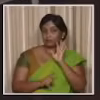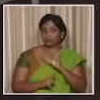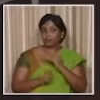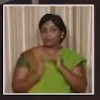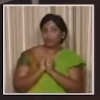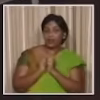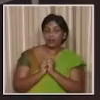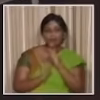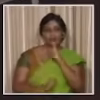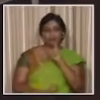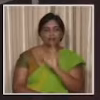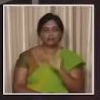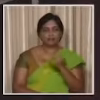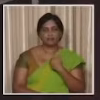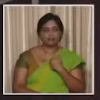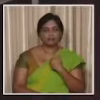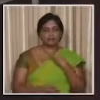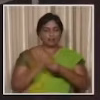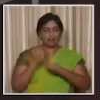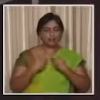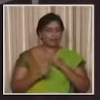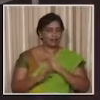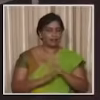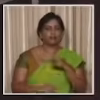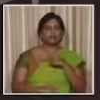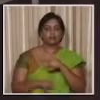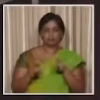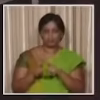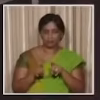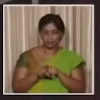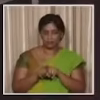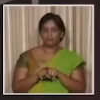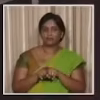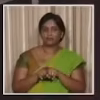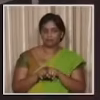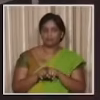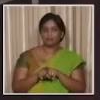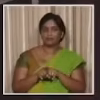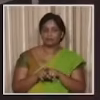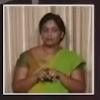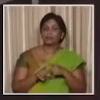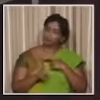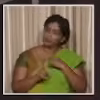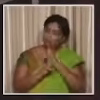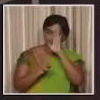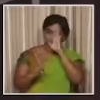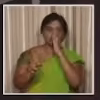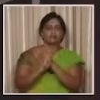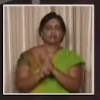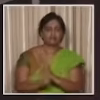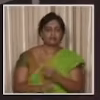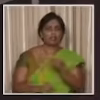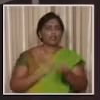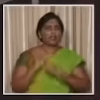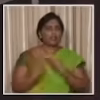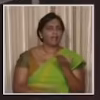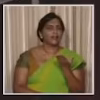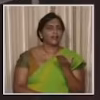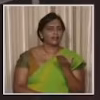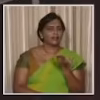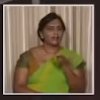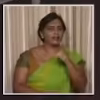ජනාධිපතිතුමාගෙන් වැඩ ගන්න මිනිස්සු නෙවෙයි අපි. ඒ ඩීල් අපි ළඟ නැහැ. ඒ නිසා අපි ඩිරෙක්ට් ගන්න. ඉතින් අයියෝ වට තරහ ගියේ.